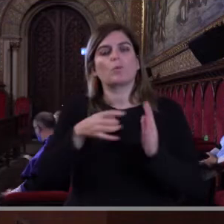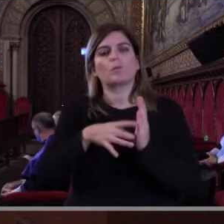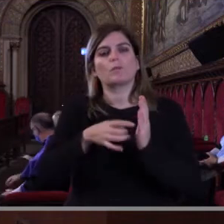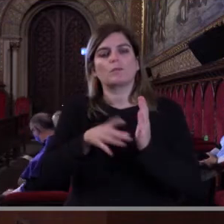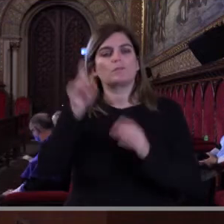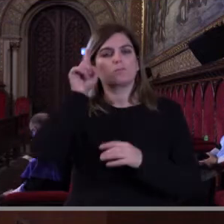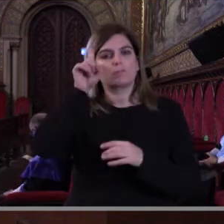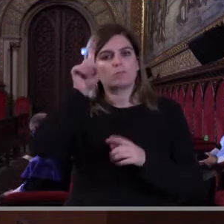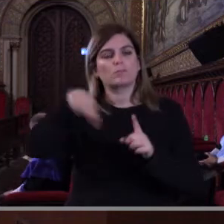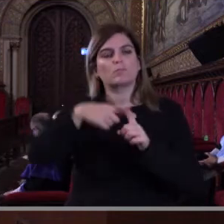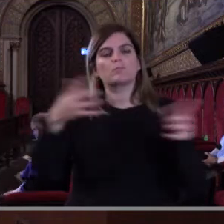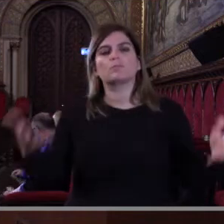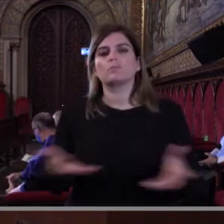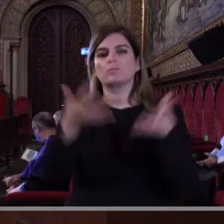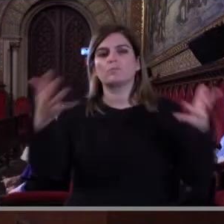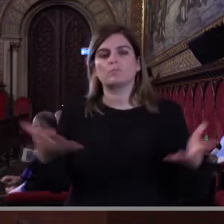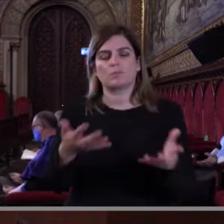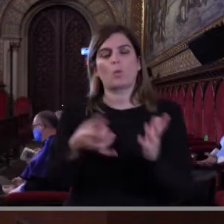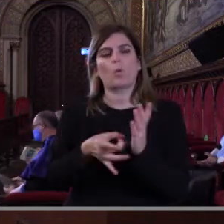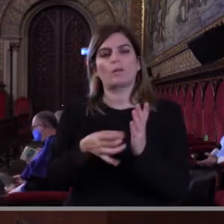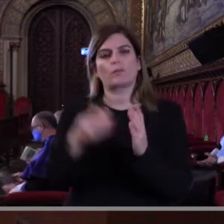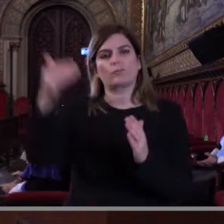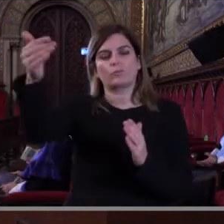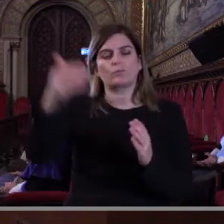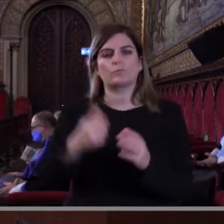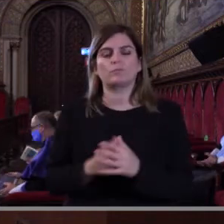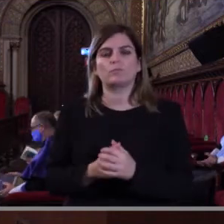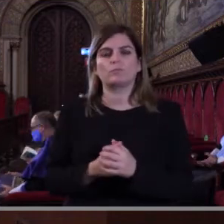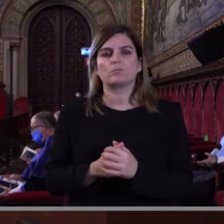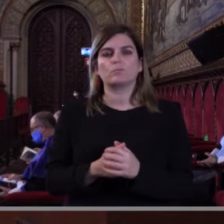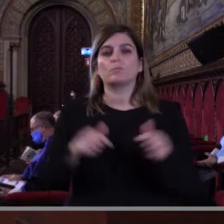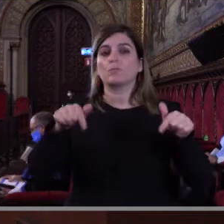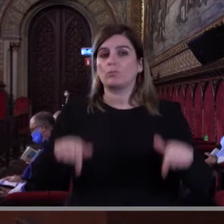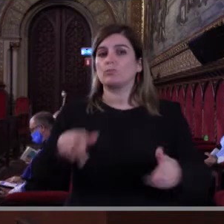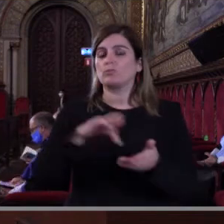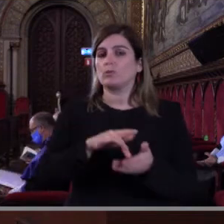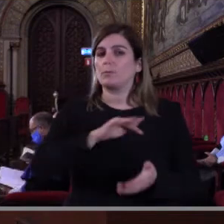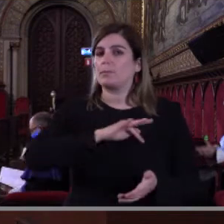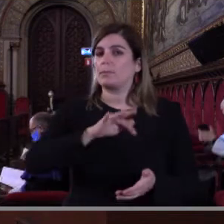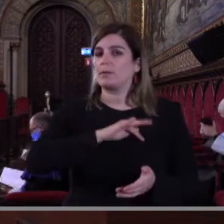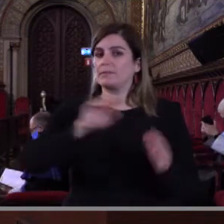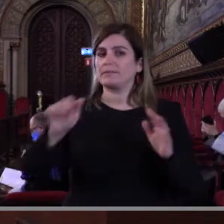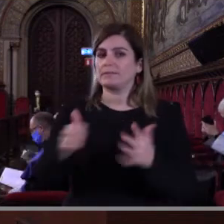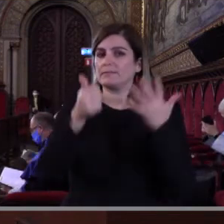i incentivar la millora de la seva qualitat. Avui farem el lliurament de la 6a